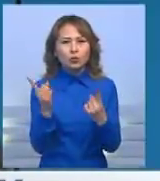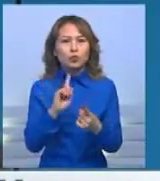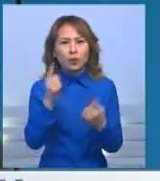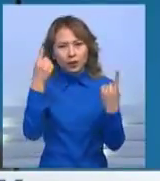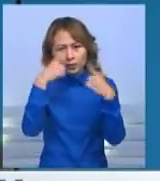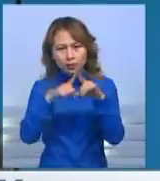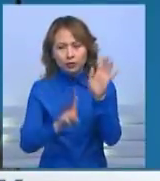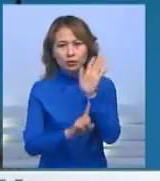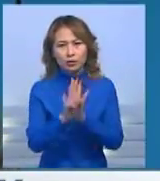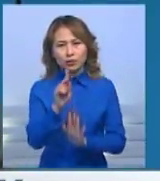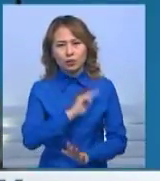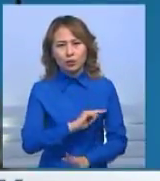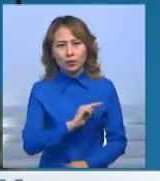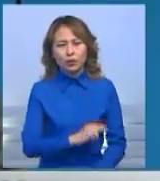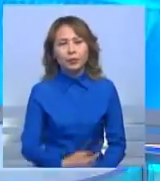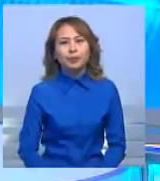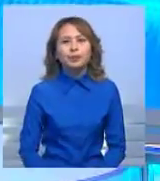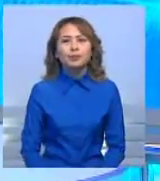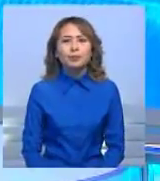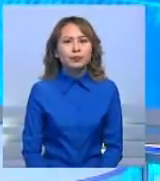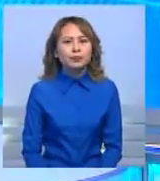жұмыстар басталып кетті.